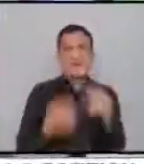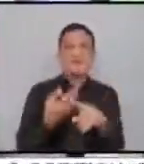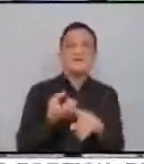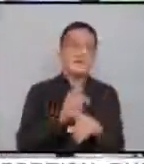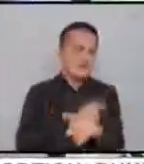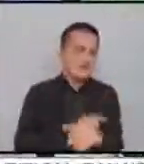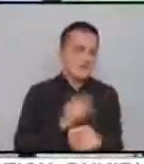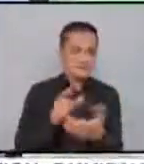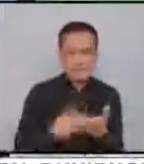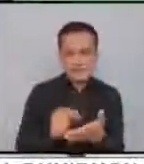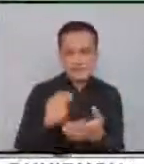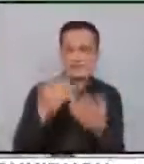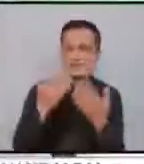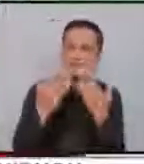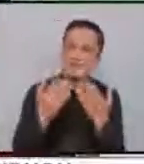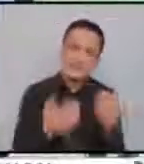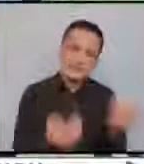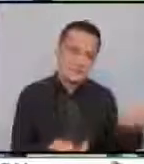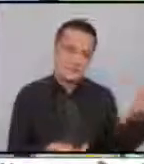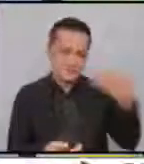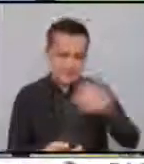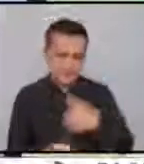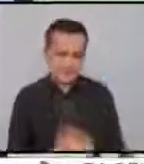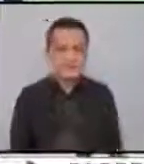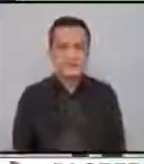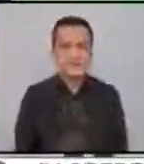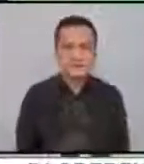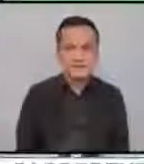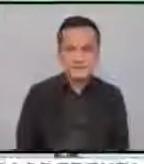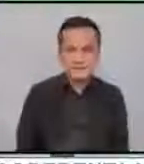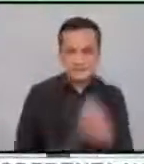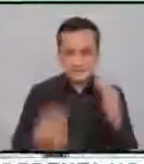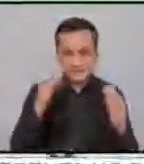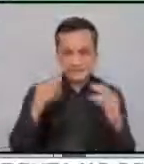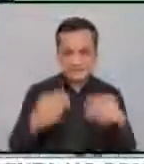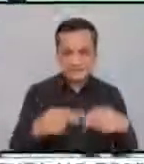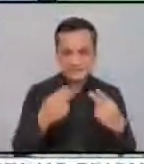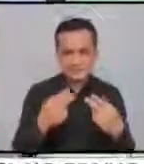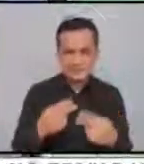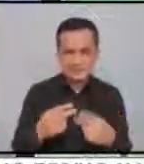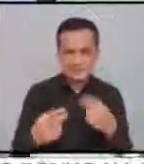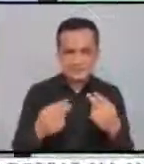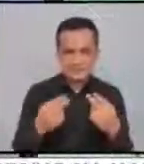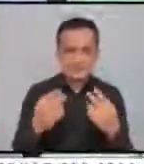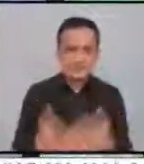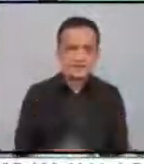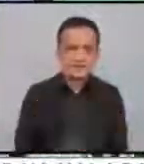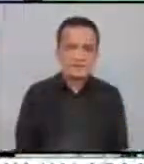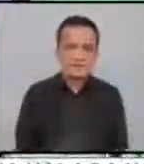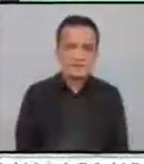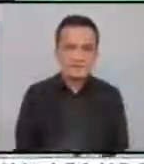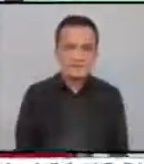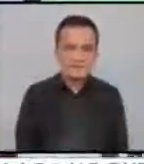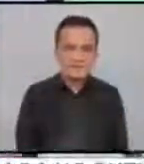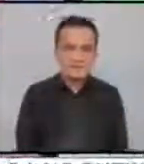pagdayo. Danielle, hello, thank you. Bati ka naman sa ating mga viewers. Hello viewers. Welcome to